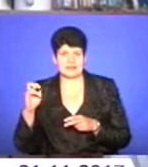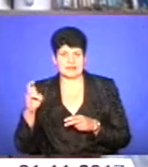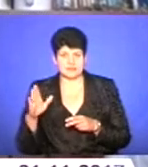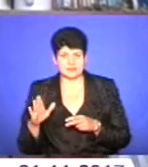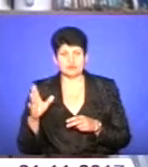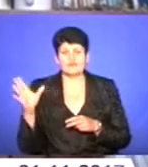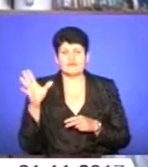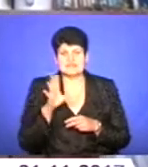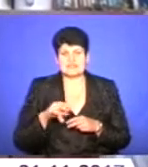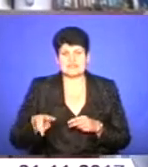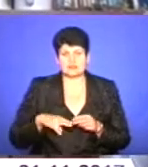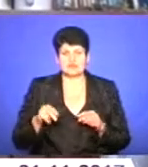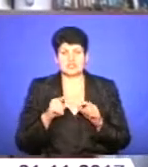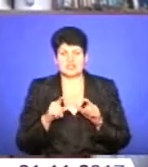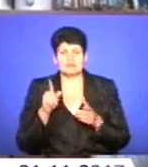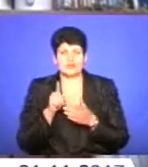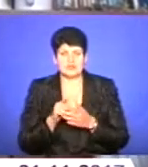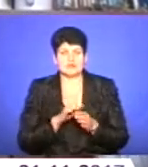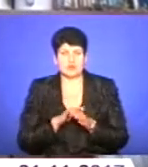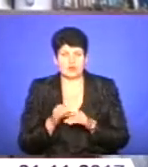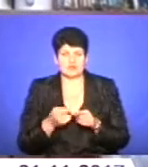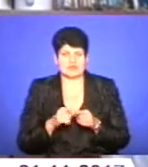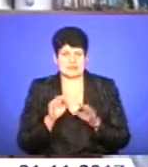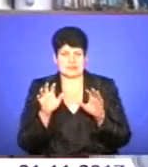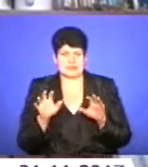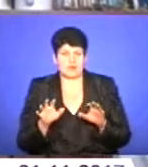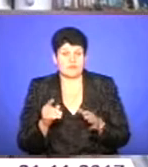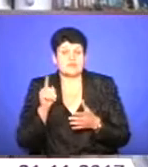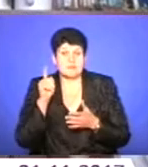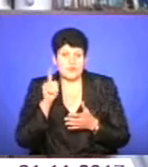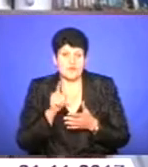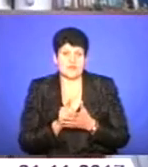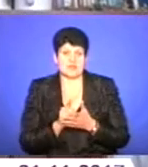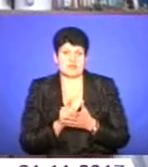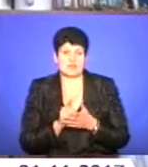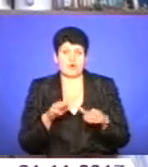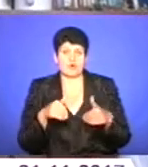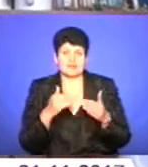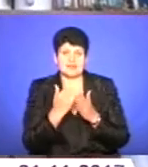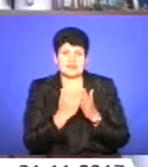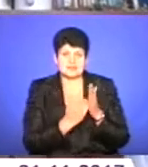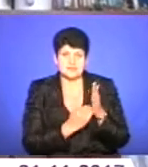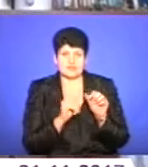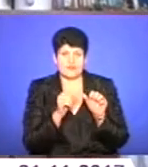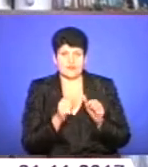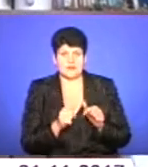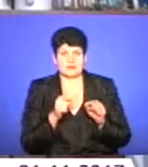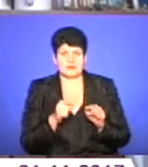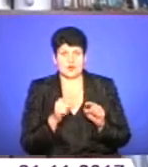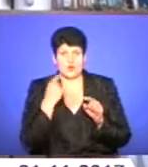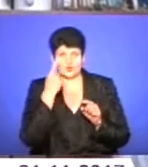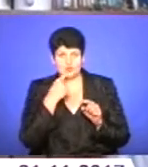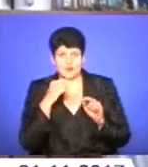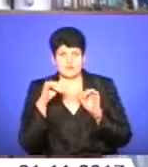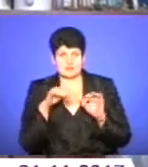всі директори шкіл також повинні виконувати цей закон, і вони повинні, зокрема, подавати ці списки, оформляти отакі особові справи